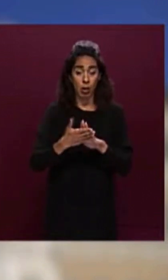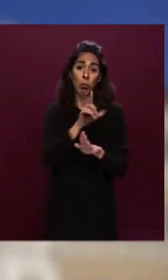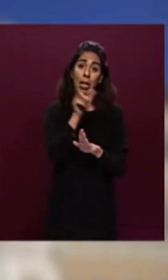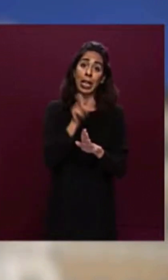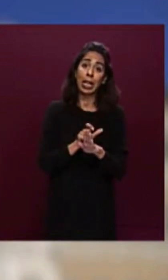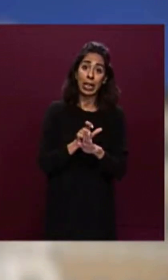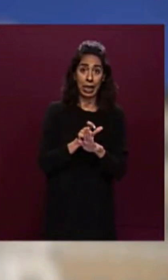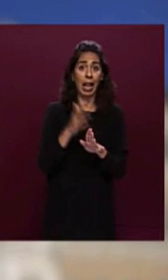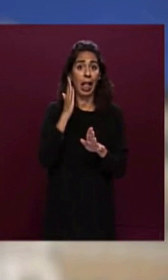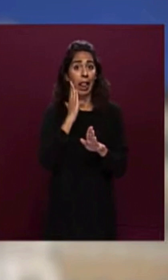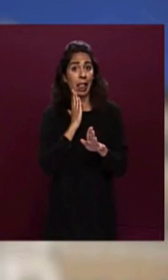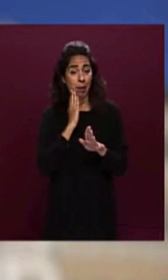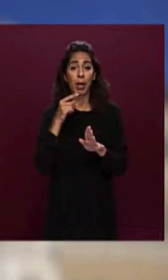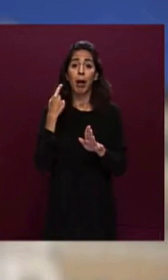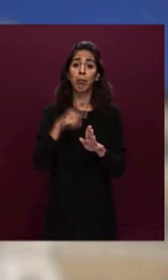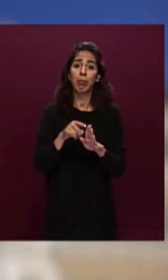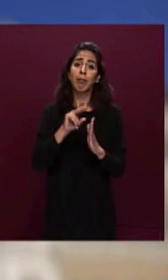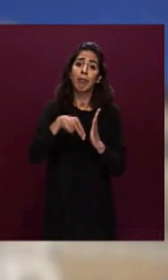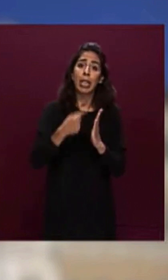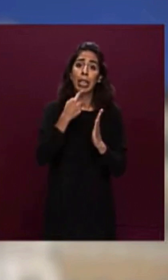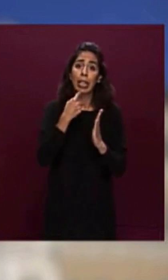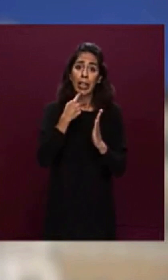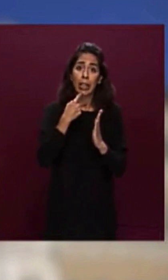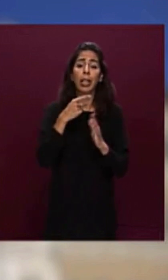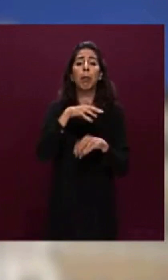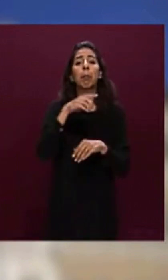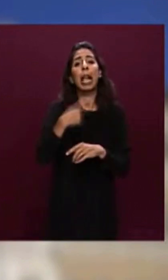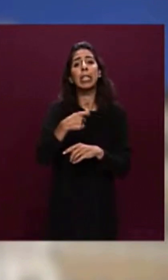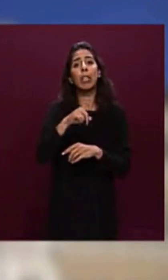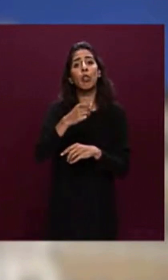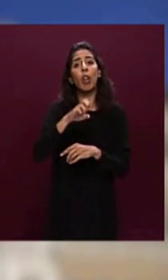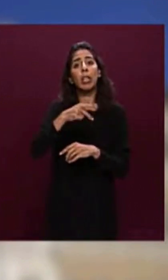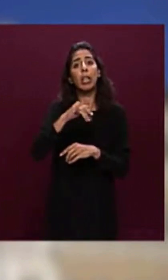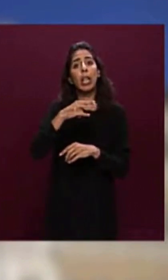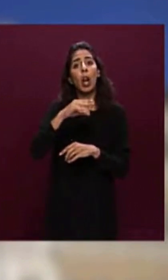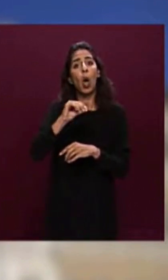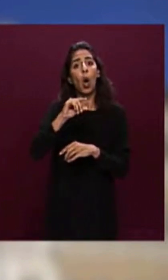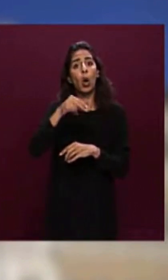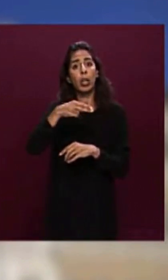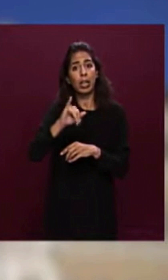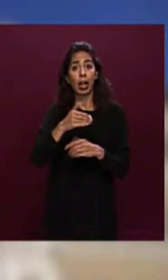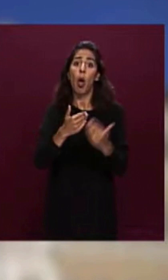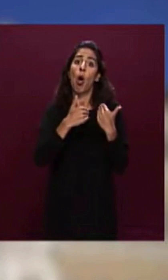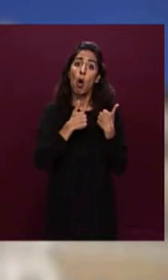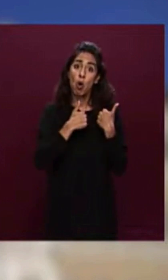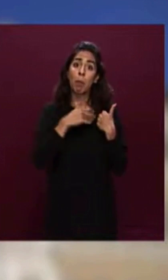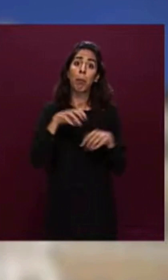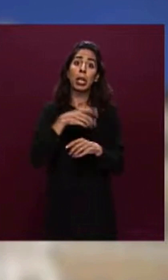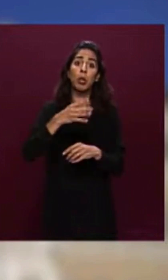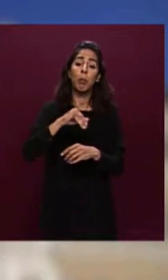Gentiloni, che il dossier fu seguito dal ministro Minniti, e oggi ci si dice che insomma è abbastanza